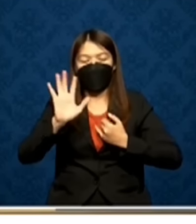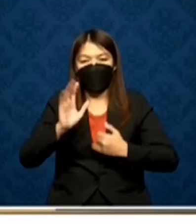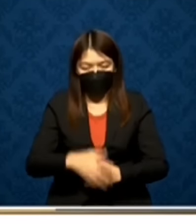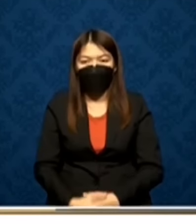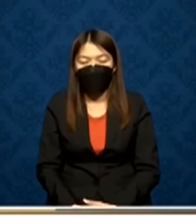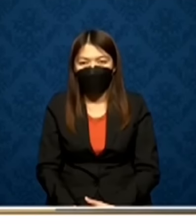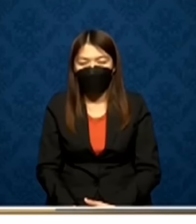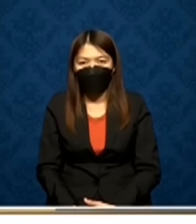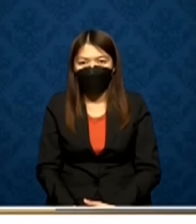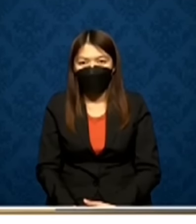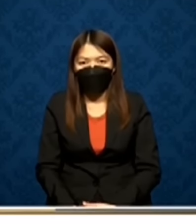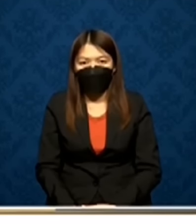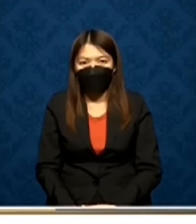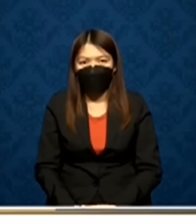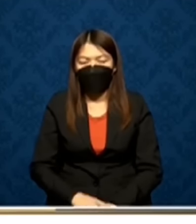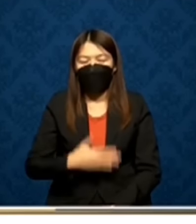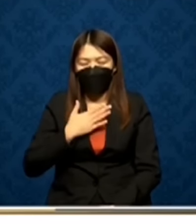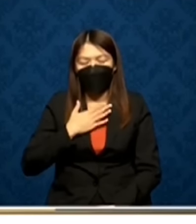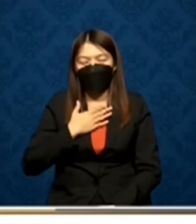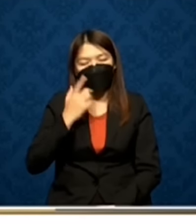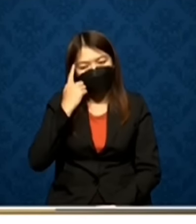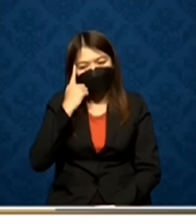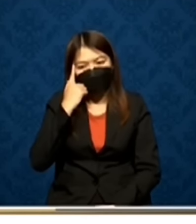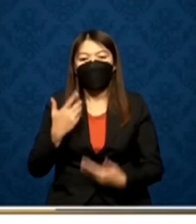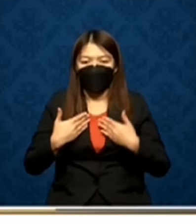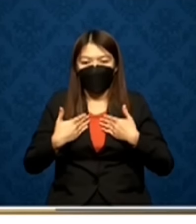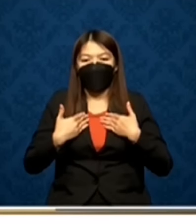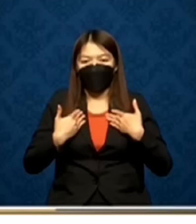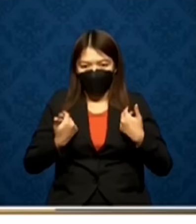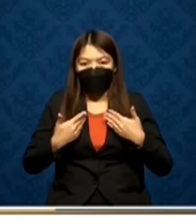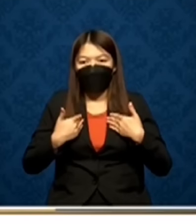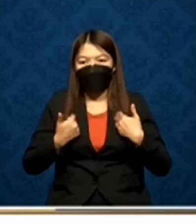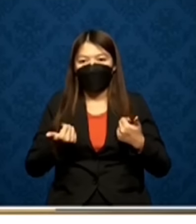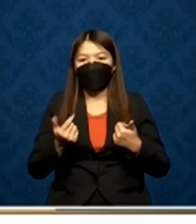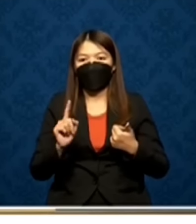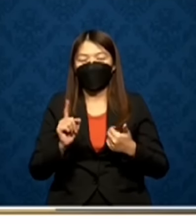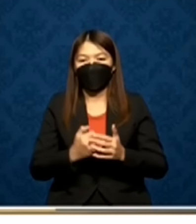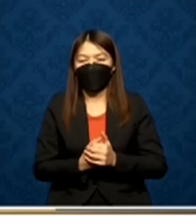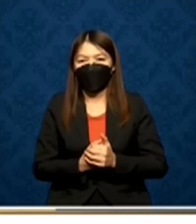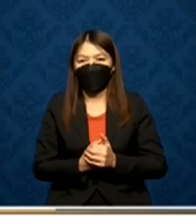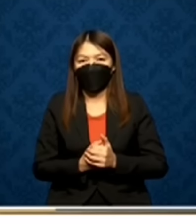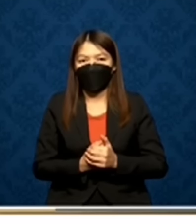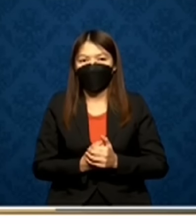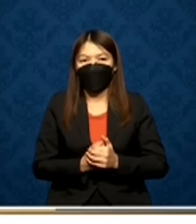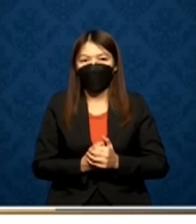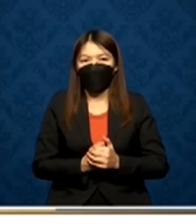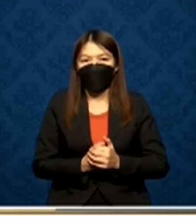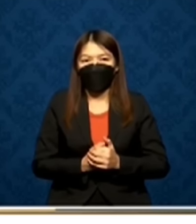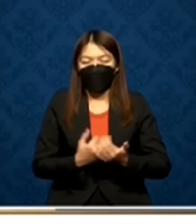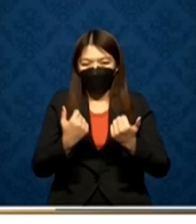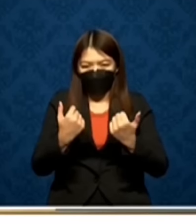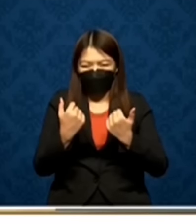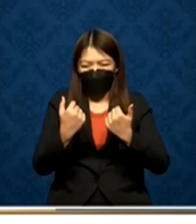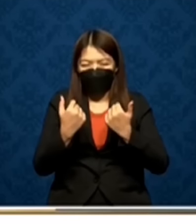ารพผมค่อนข้างดีใจว่าถึงยังไงการเดินทางก็มาถึงแสงสว่าง